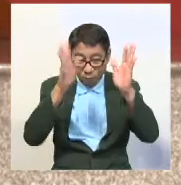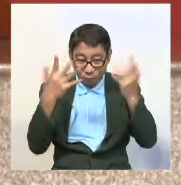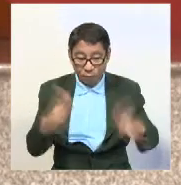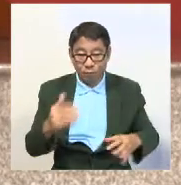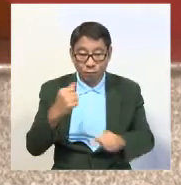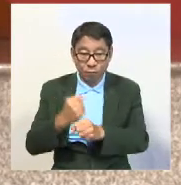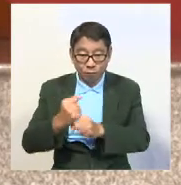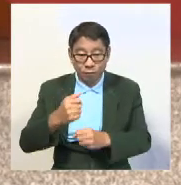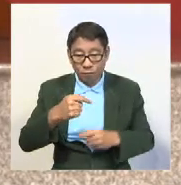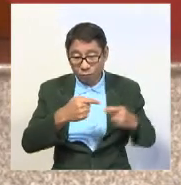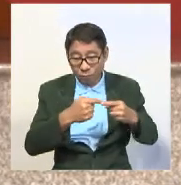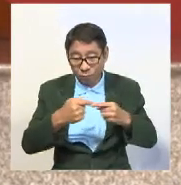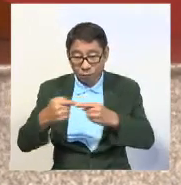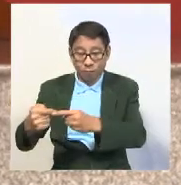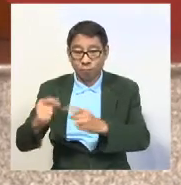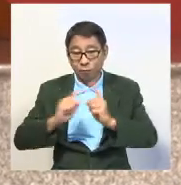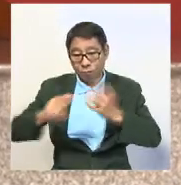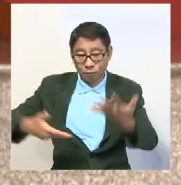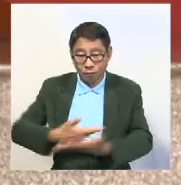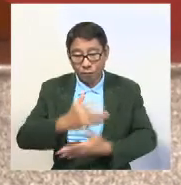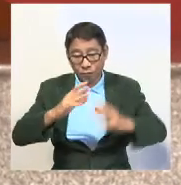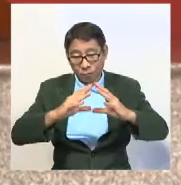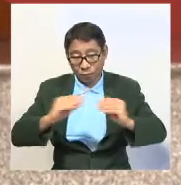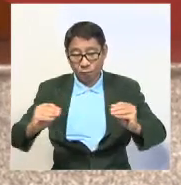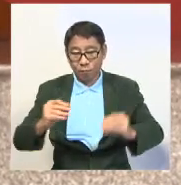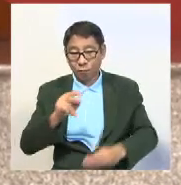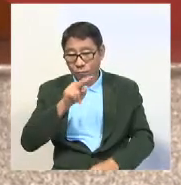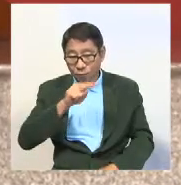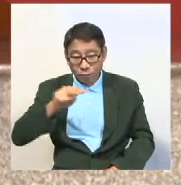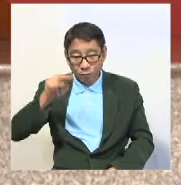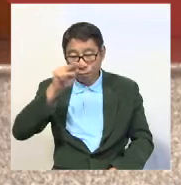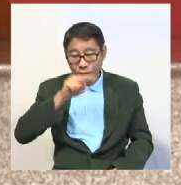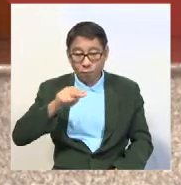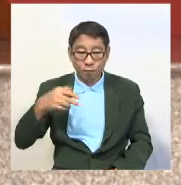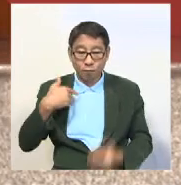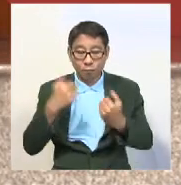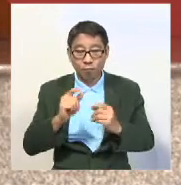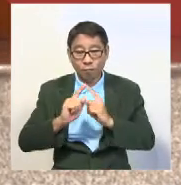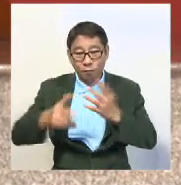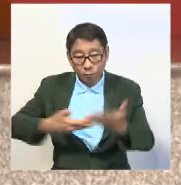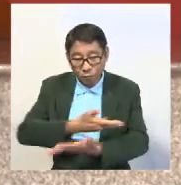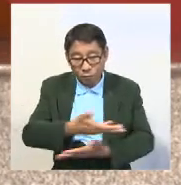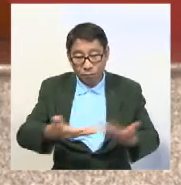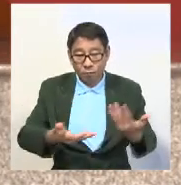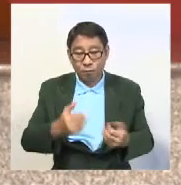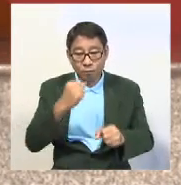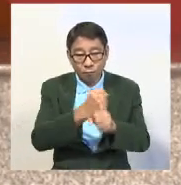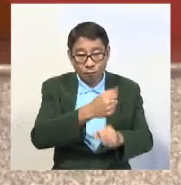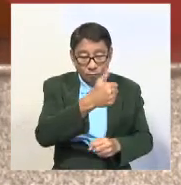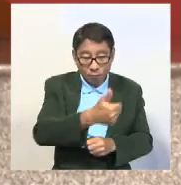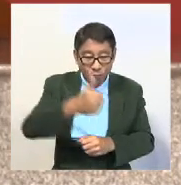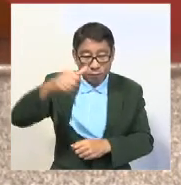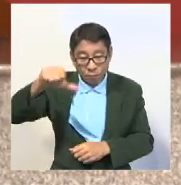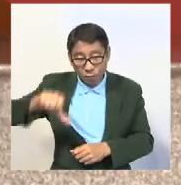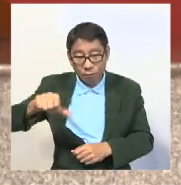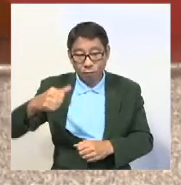าต่อไปในการพูดคุยสันติสุขนะครับเพราะฉะนั้นต้องดูที่ว่าสิ่งที่พูดจาหารือกันมาอะไรที่เราทําได้บ้างอะไรทําไม่